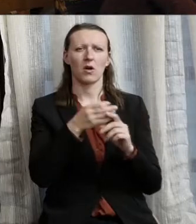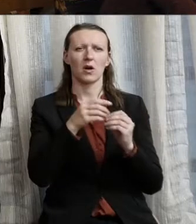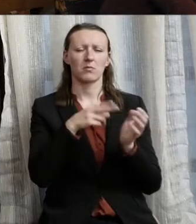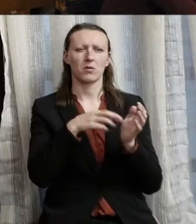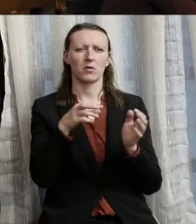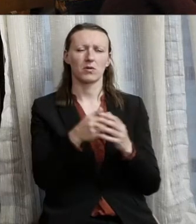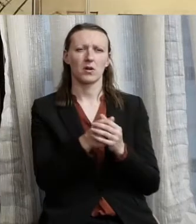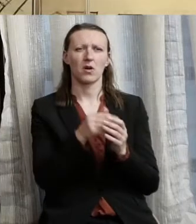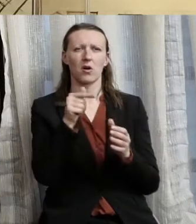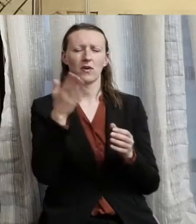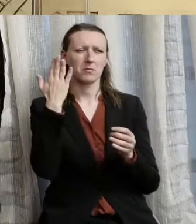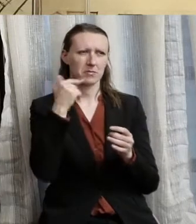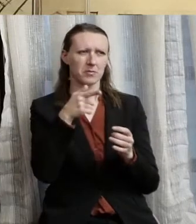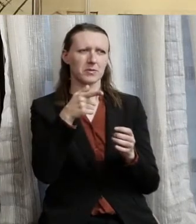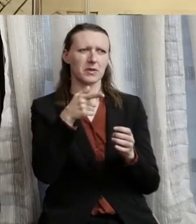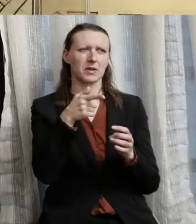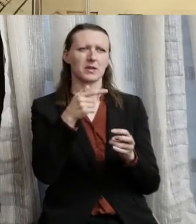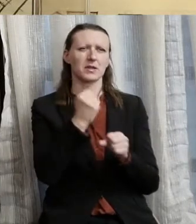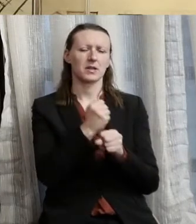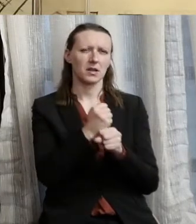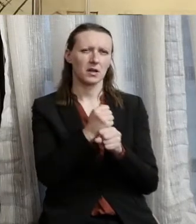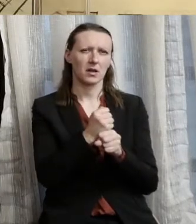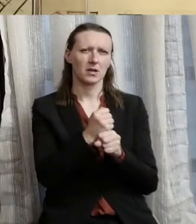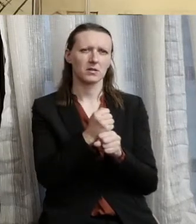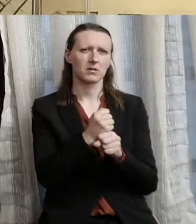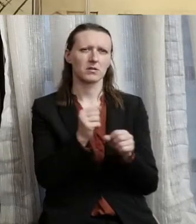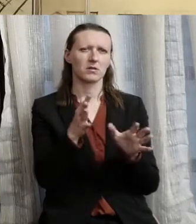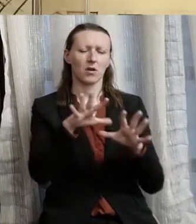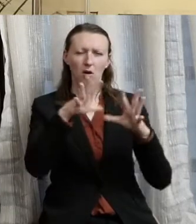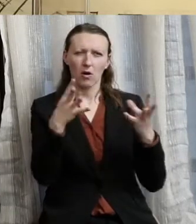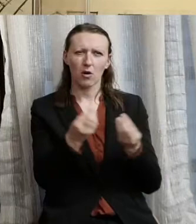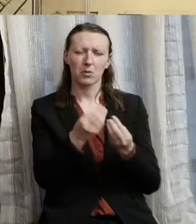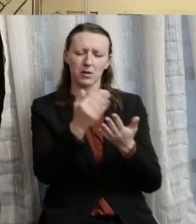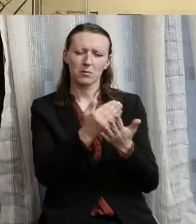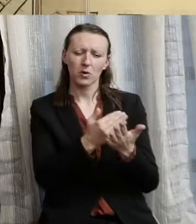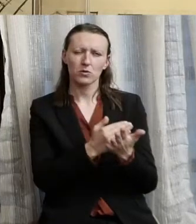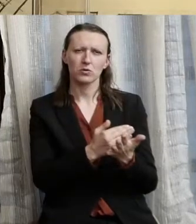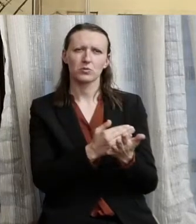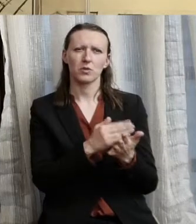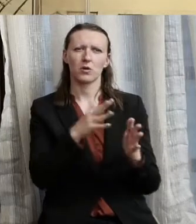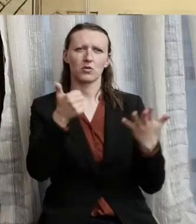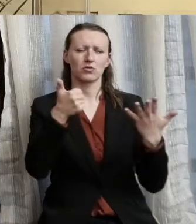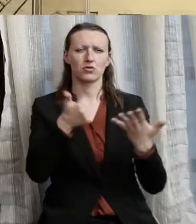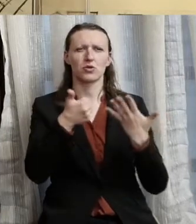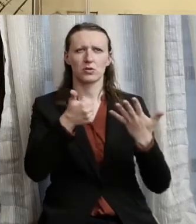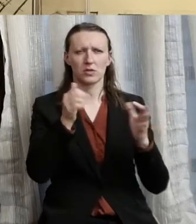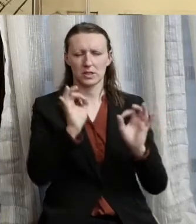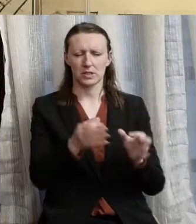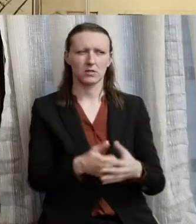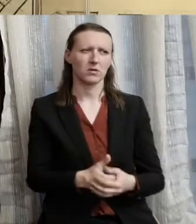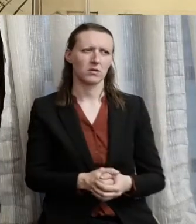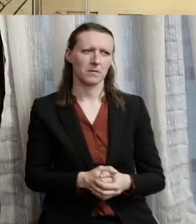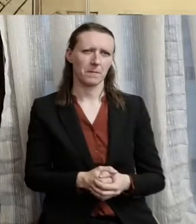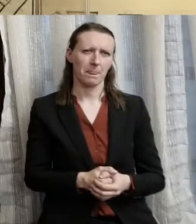Pa ovaj prethodni se radio kompletan postupak jedno 6 godina sigurno.